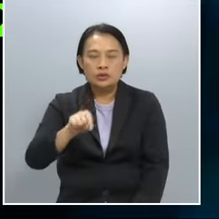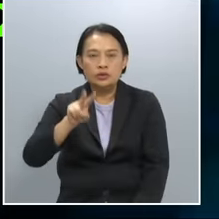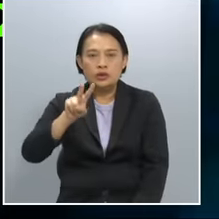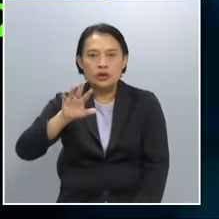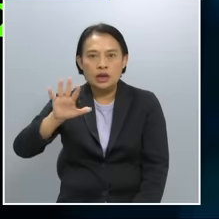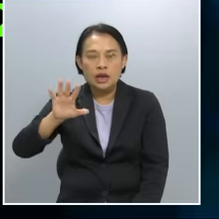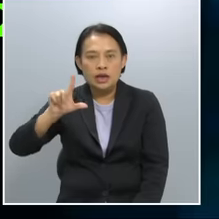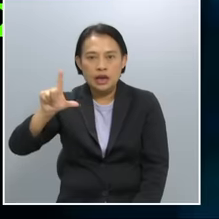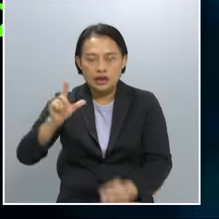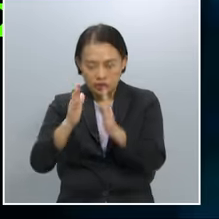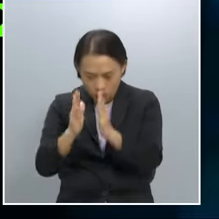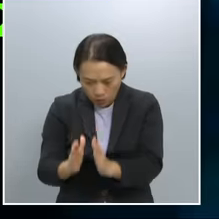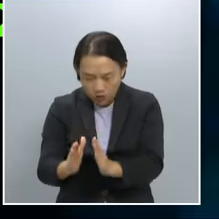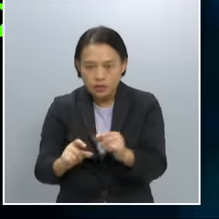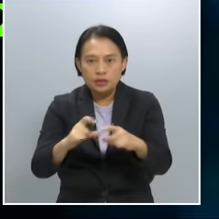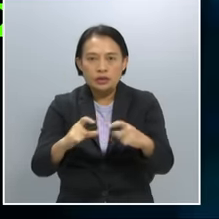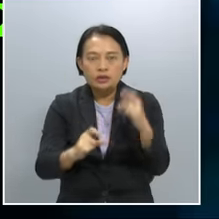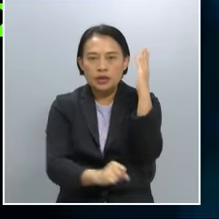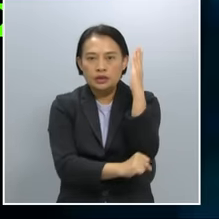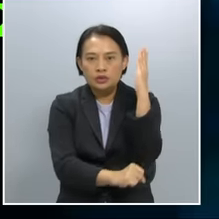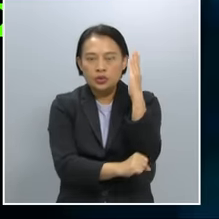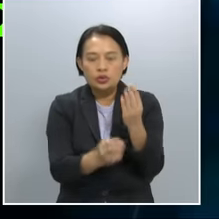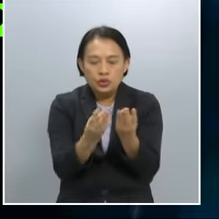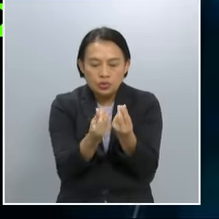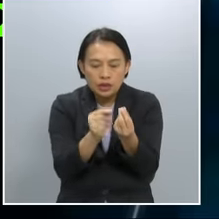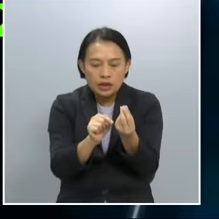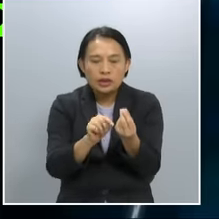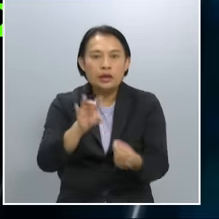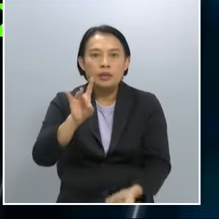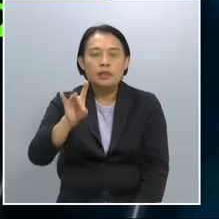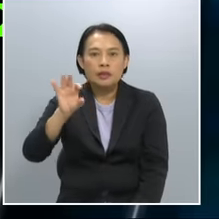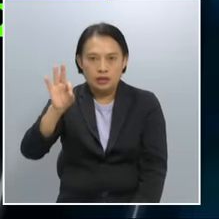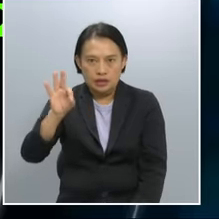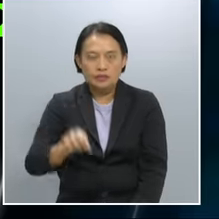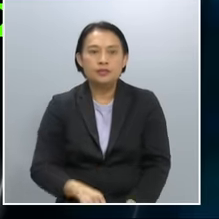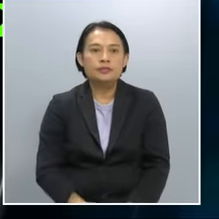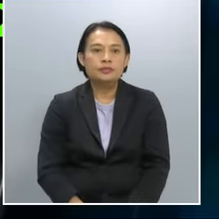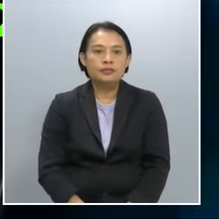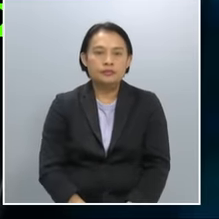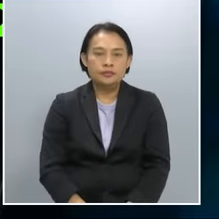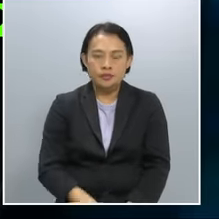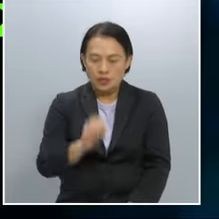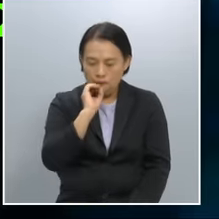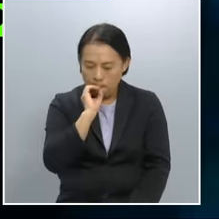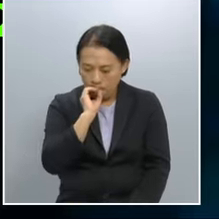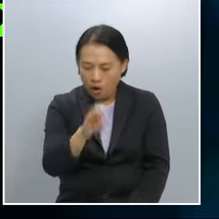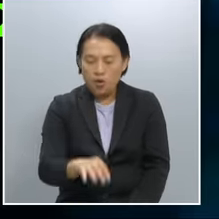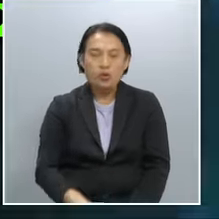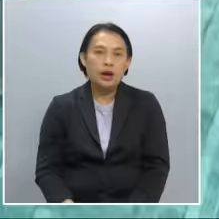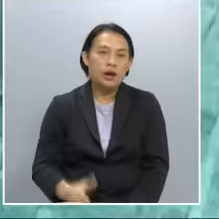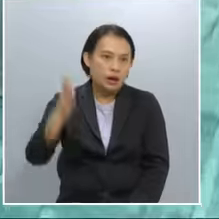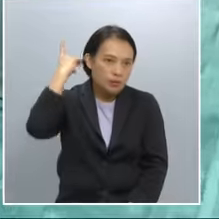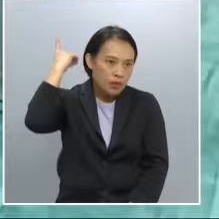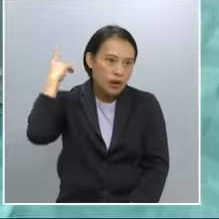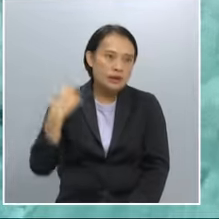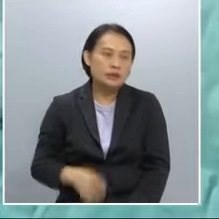นะคะผู้ถือบัตรคนจนที่เลขบัตรประชาชนลงท้ายด้วย8กับ9ค่ะ ผมจะแจ้งท่านผู้ชมว่าเมื่อวานนี้